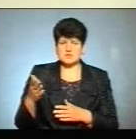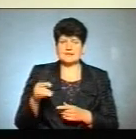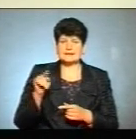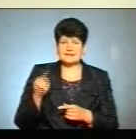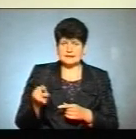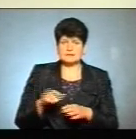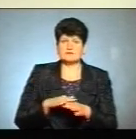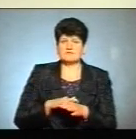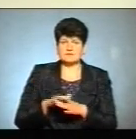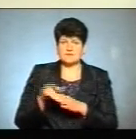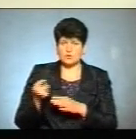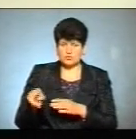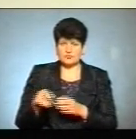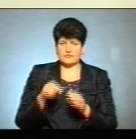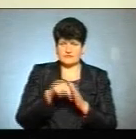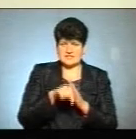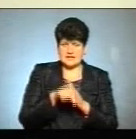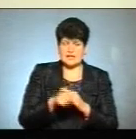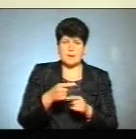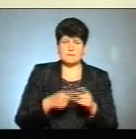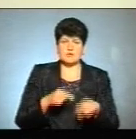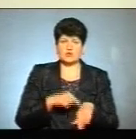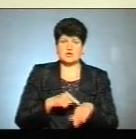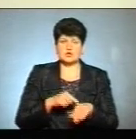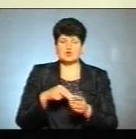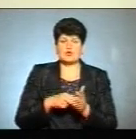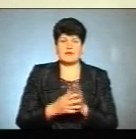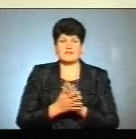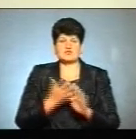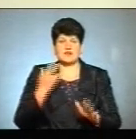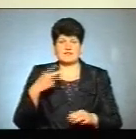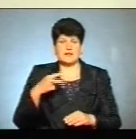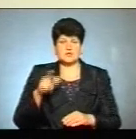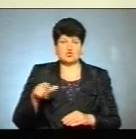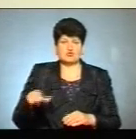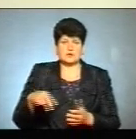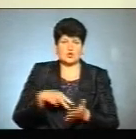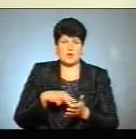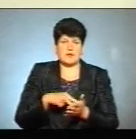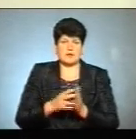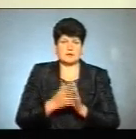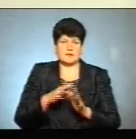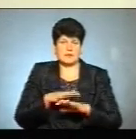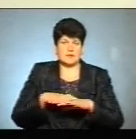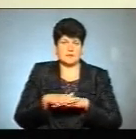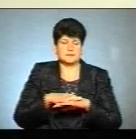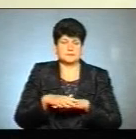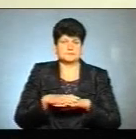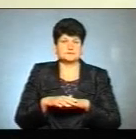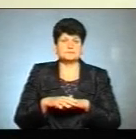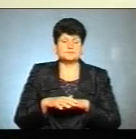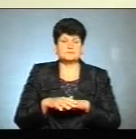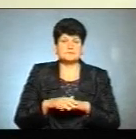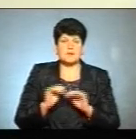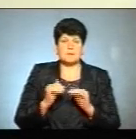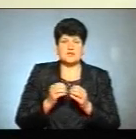там дотримуються всередині, а півгодини чекали черги і стояли всі 20 чоловік на площі, тобто,